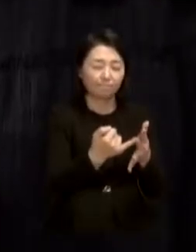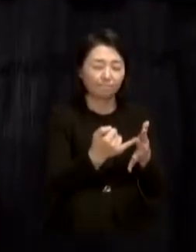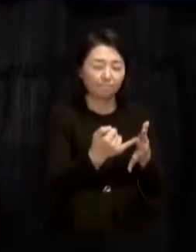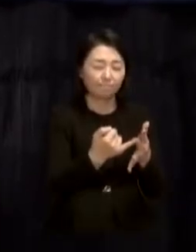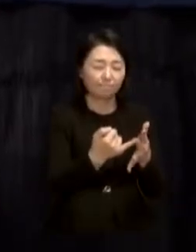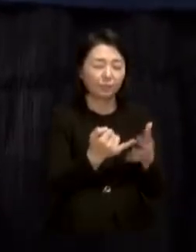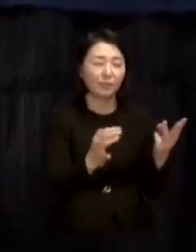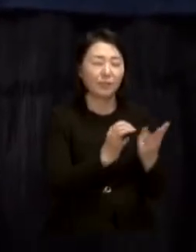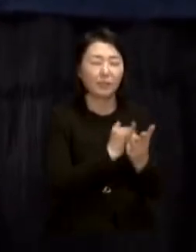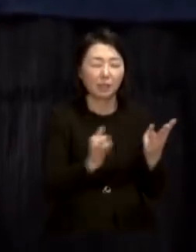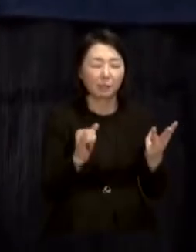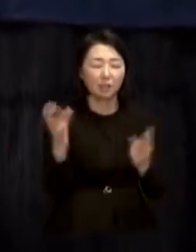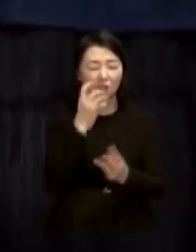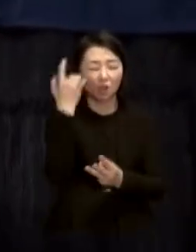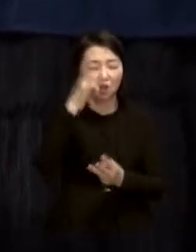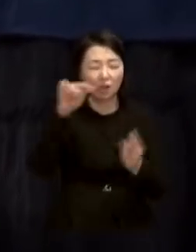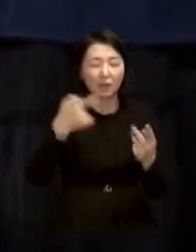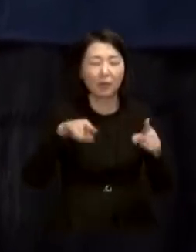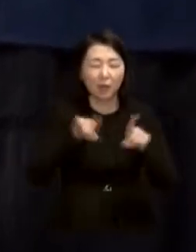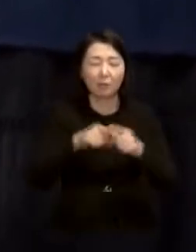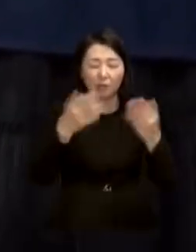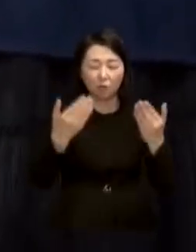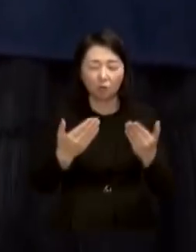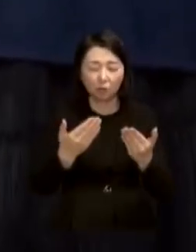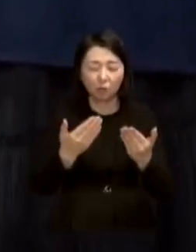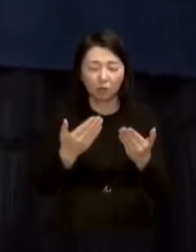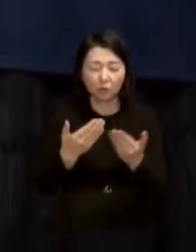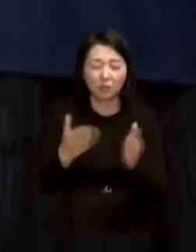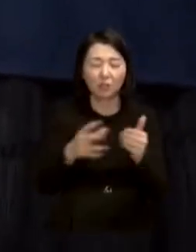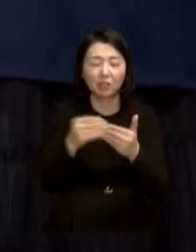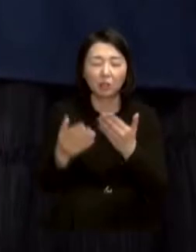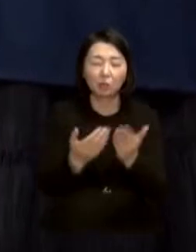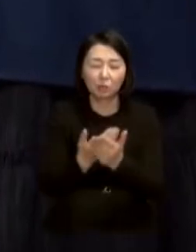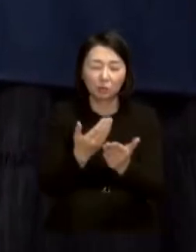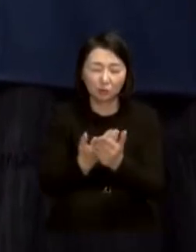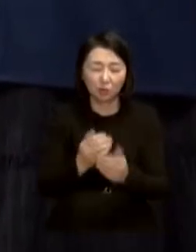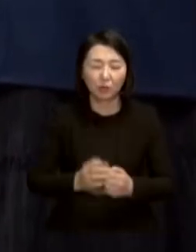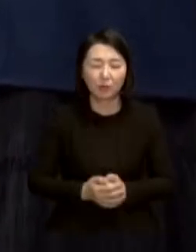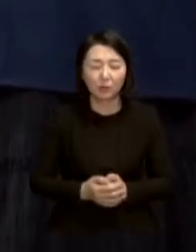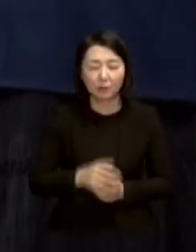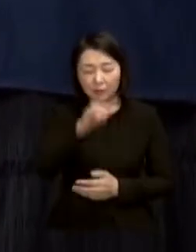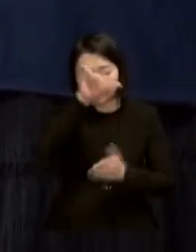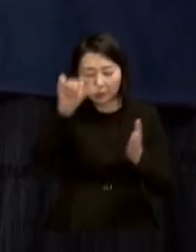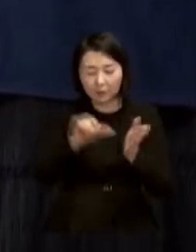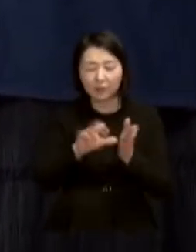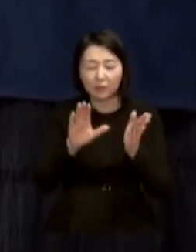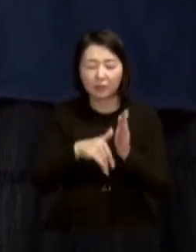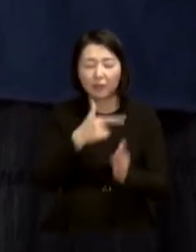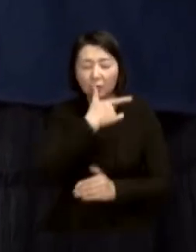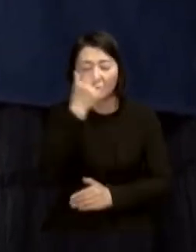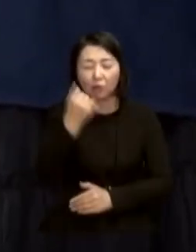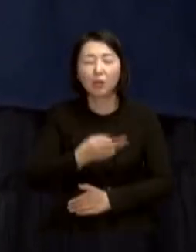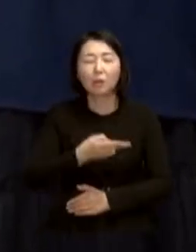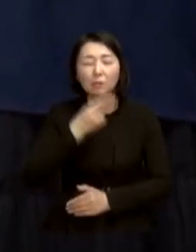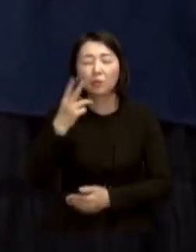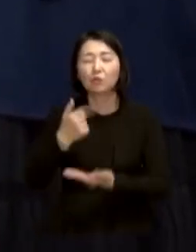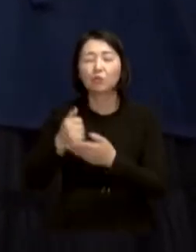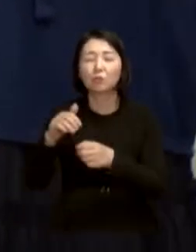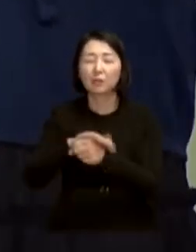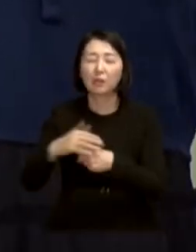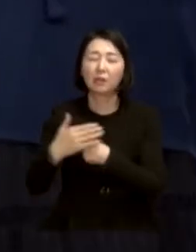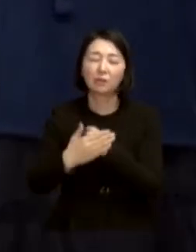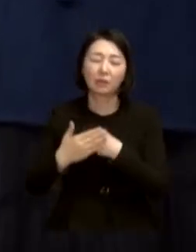주시소. 걸어가는 인생길에 어느 누구보다도 부족하지 않은 주의 사랑과 은혜가 정말